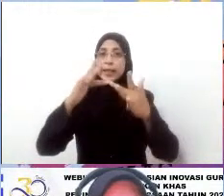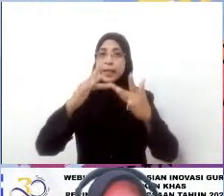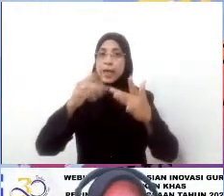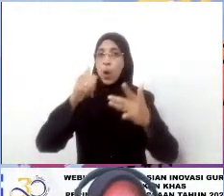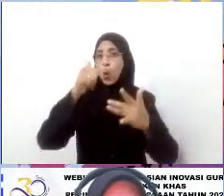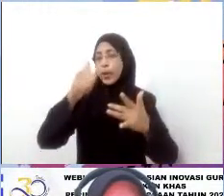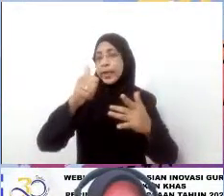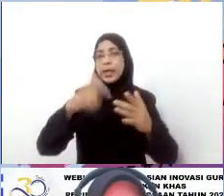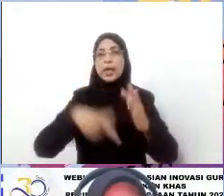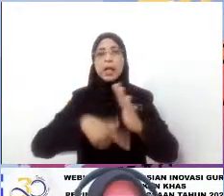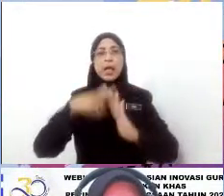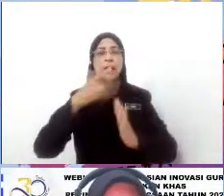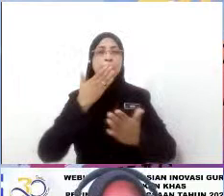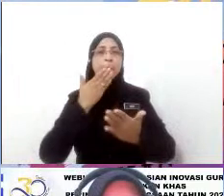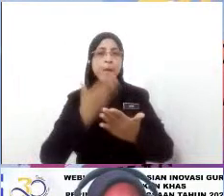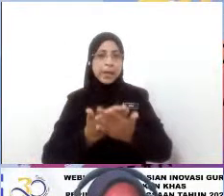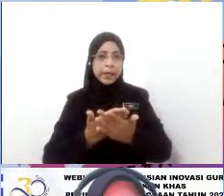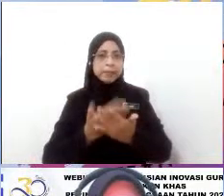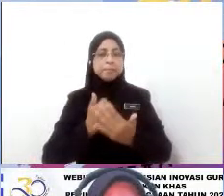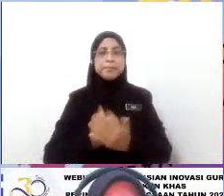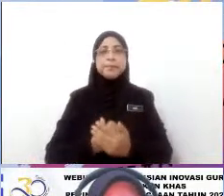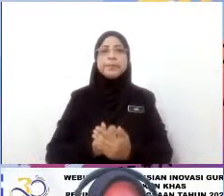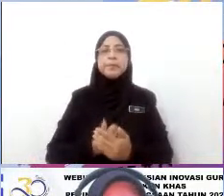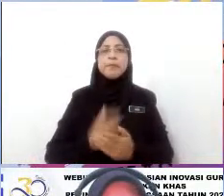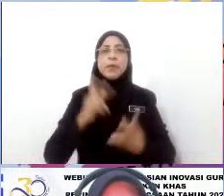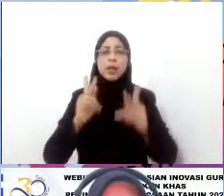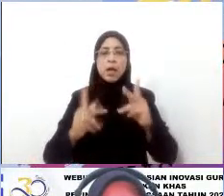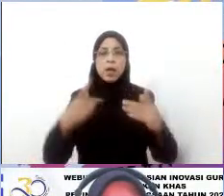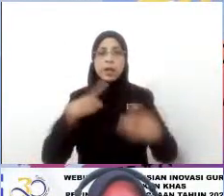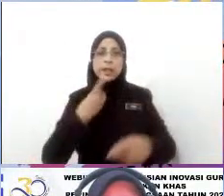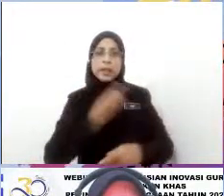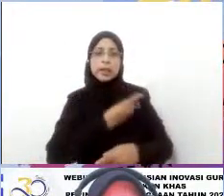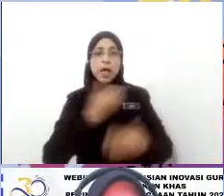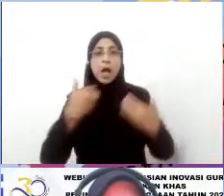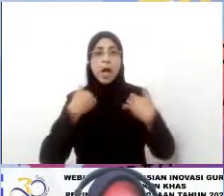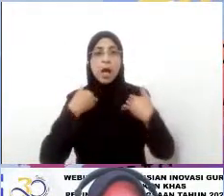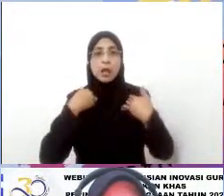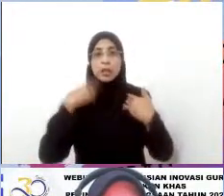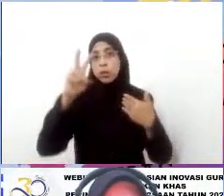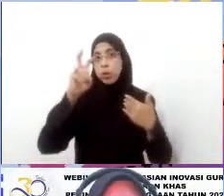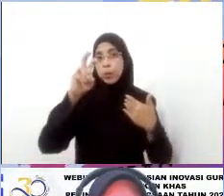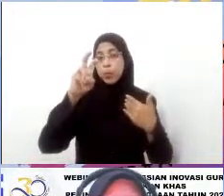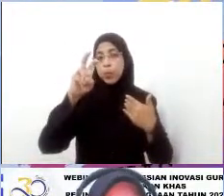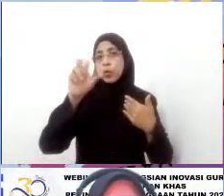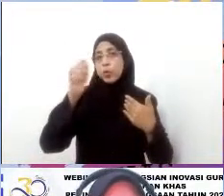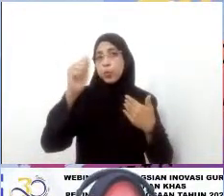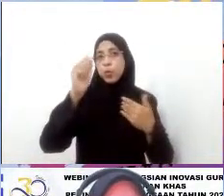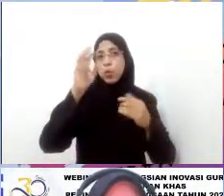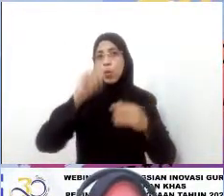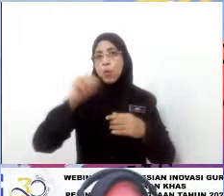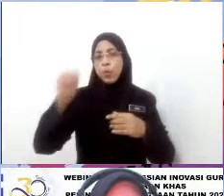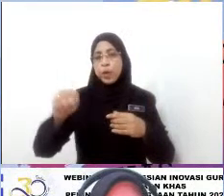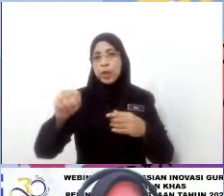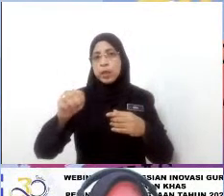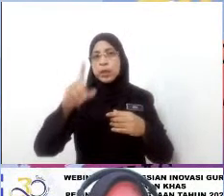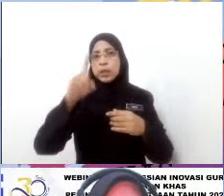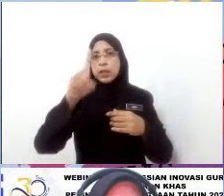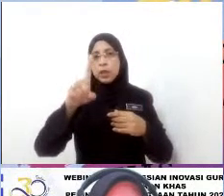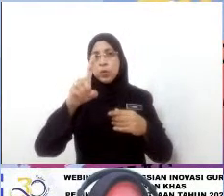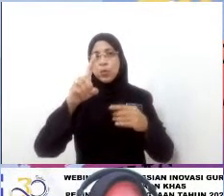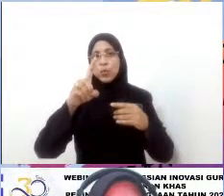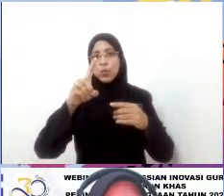mana, yang paling efektif adalah kalau kita ada 20 orang murid lah. Contohlah kalau kita ada 10 orang murid, satu bilik tu ada 10